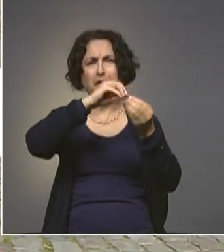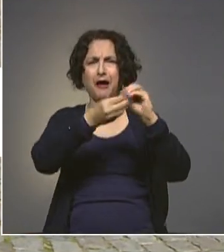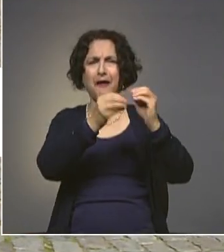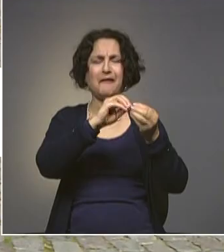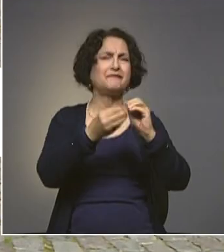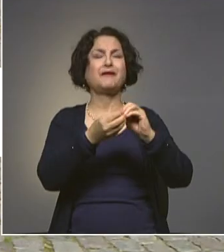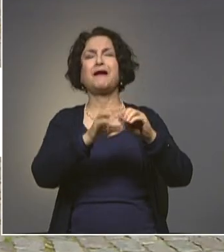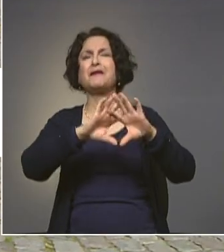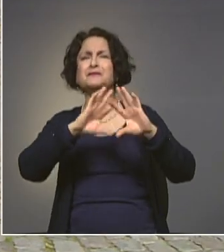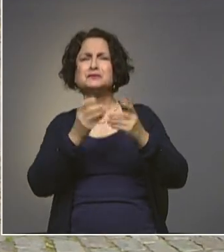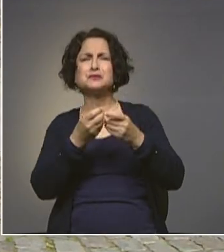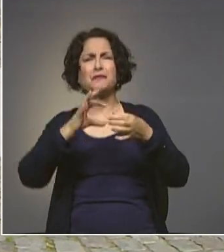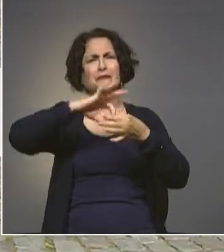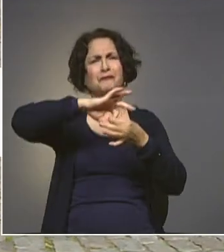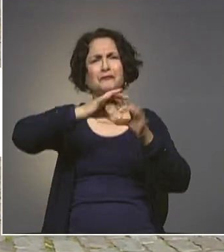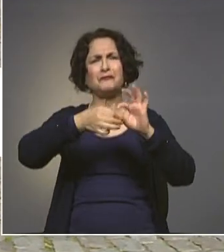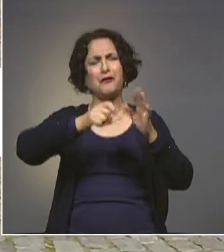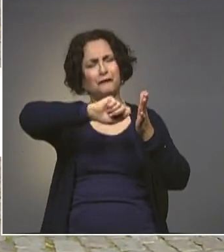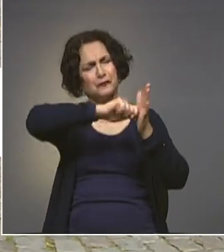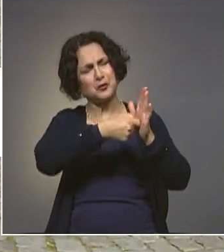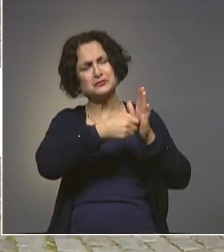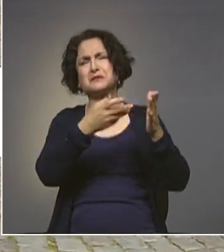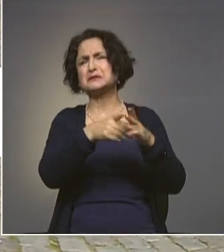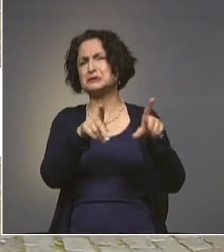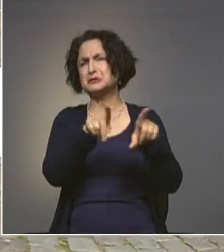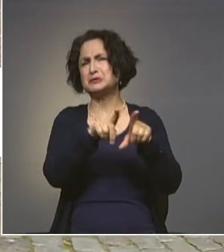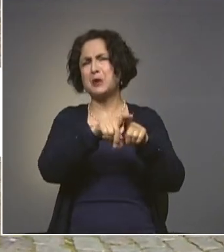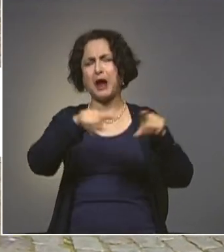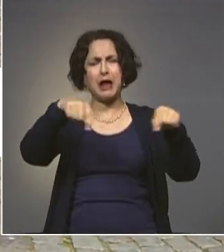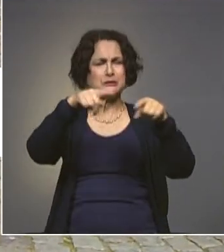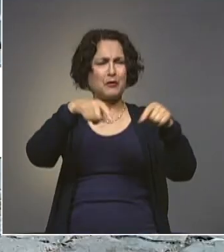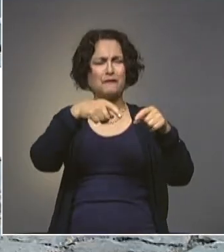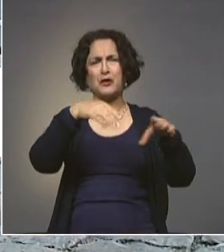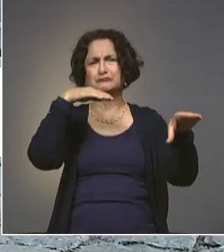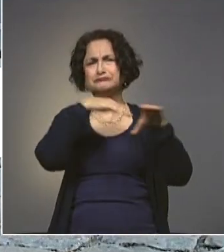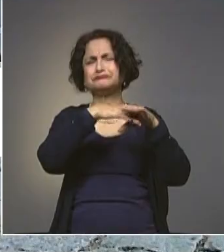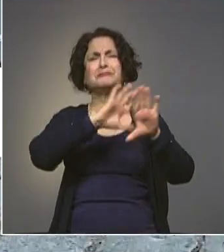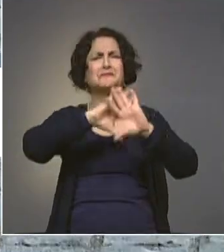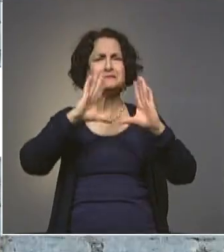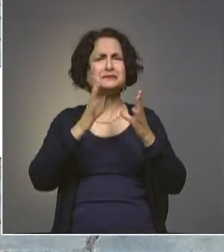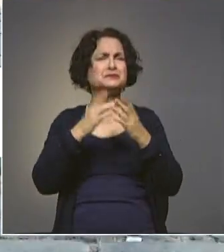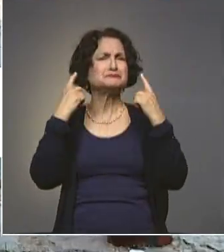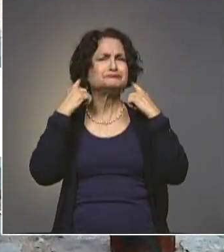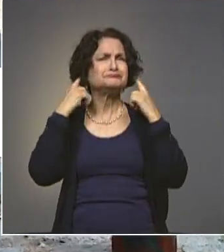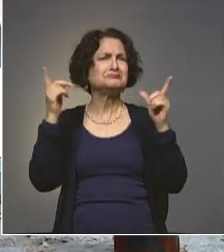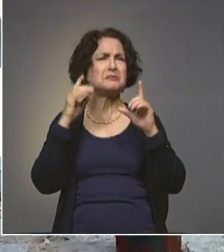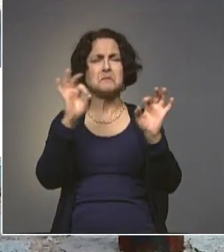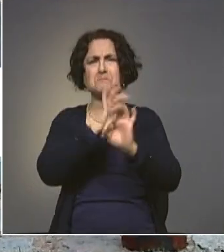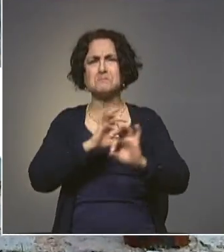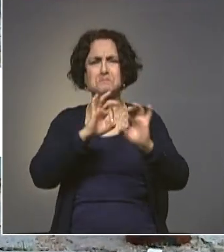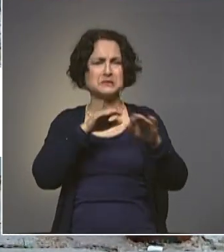си кабелите, даже автокасетофони ги включва на 12 волта зарядно и те свират вкъщи без да са монтирани в